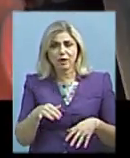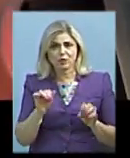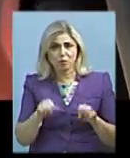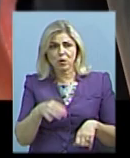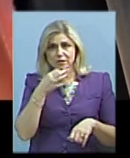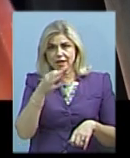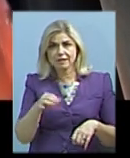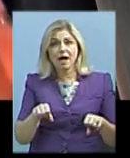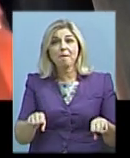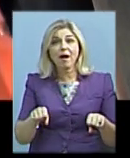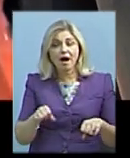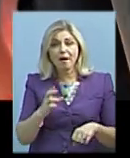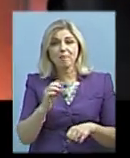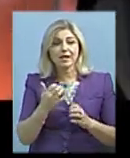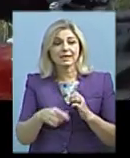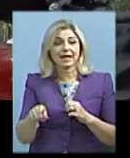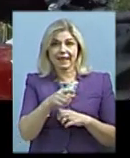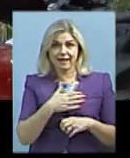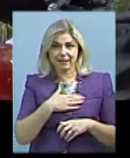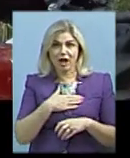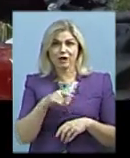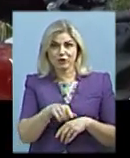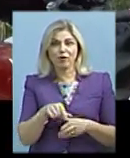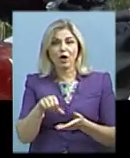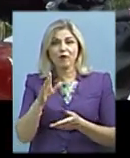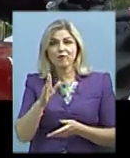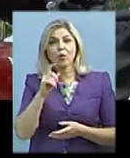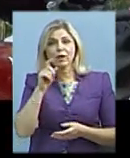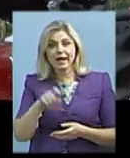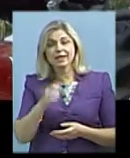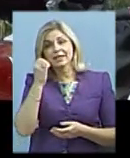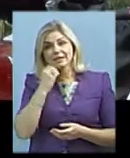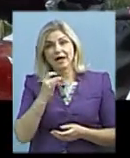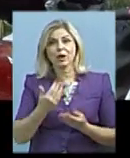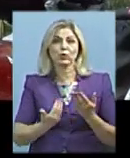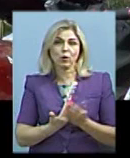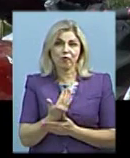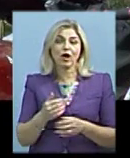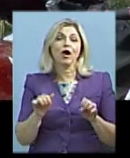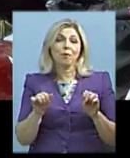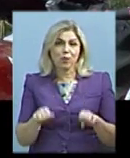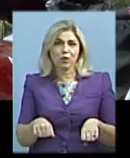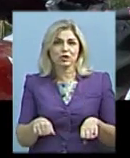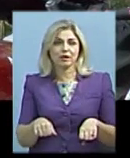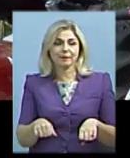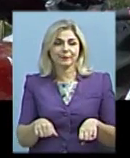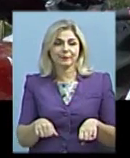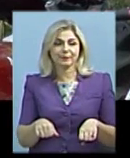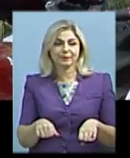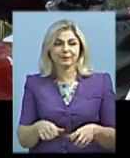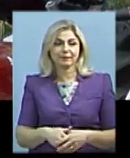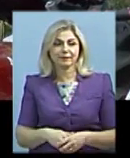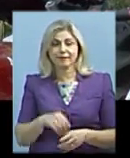сказати, байку серед нашого ряду, що є в Україні, старих і нових, можна якби